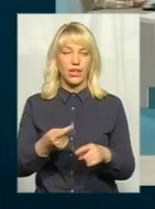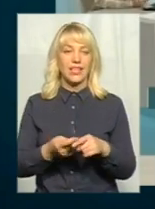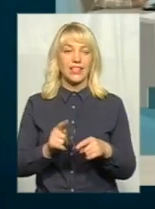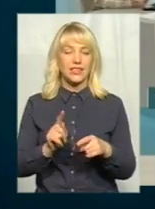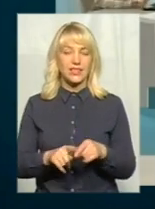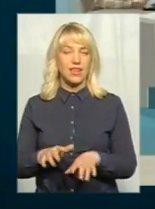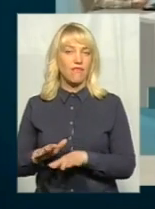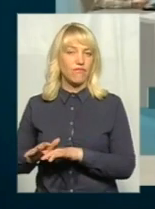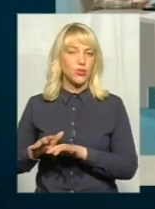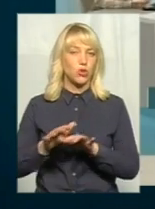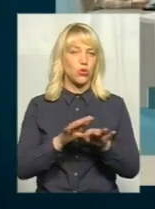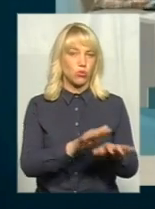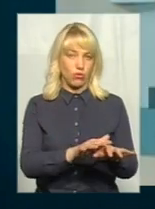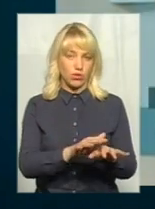він